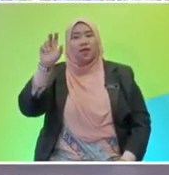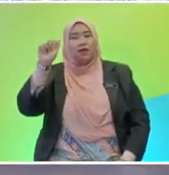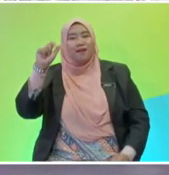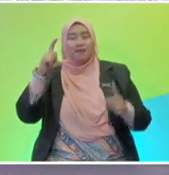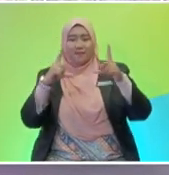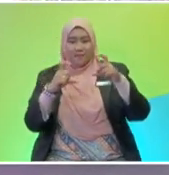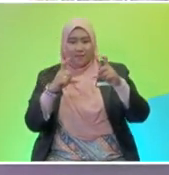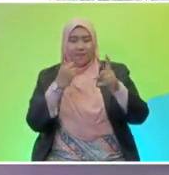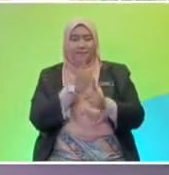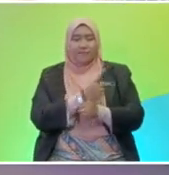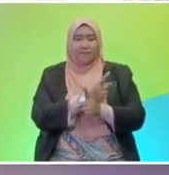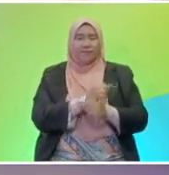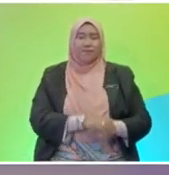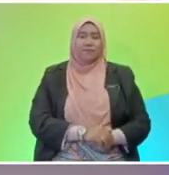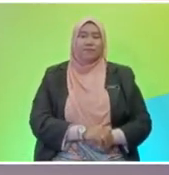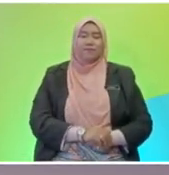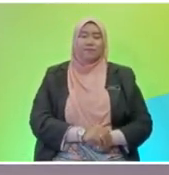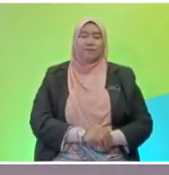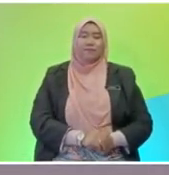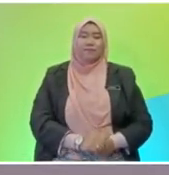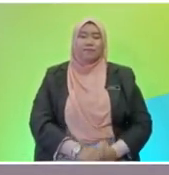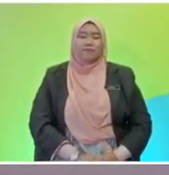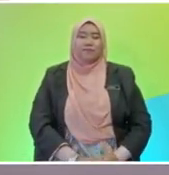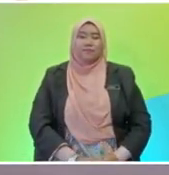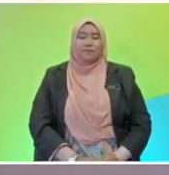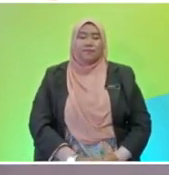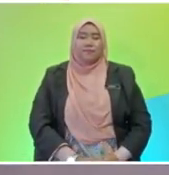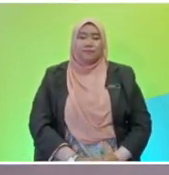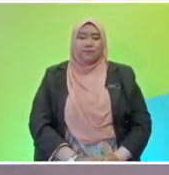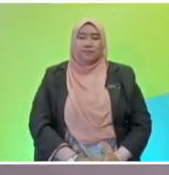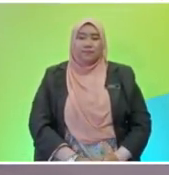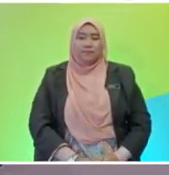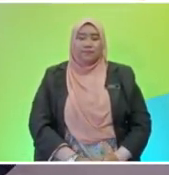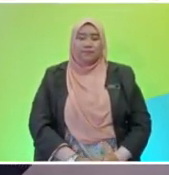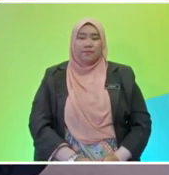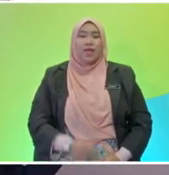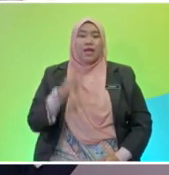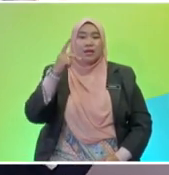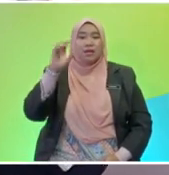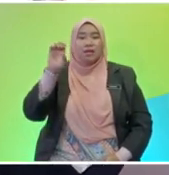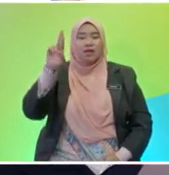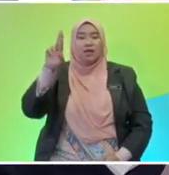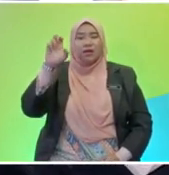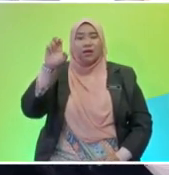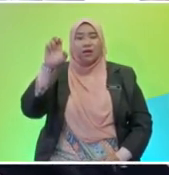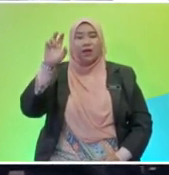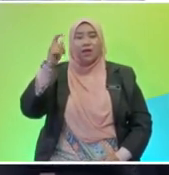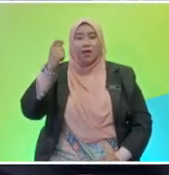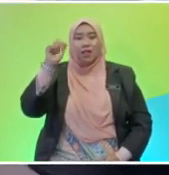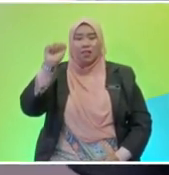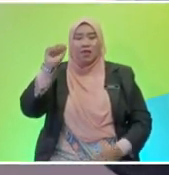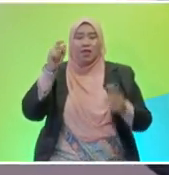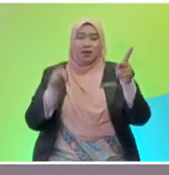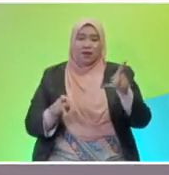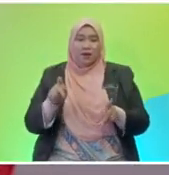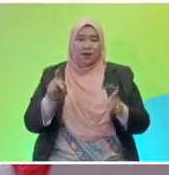ke kamera seterusnya seterusnya objek ini yaitu kereta betul tepat sekali